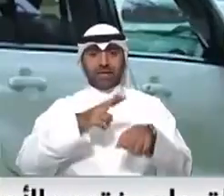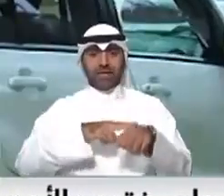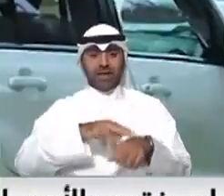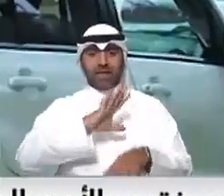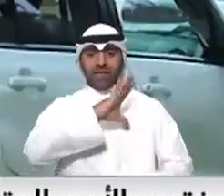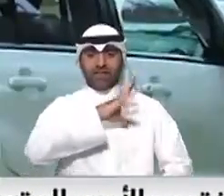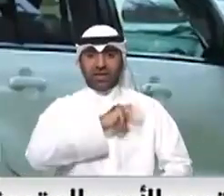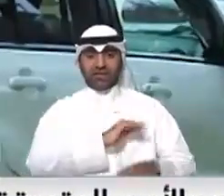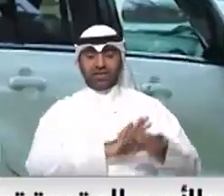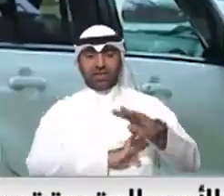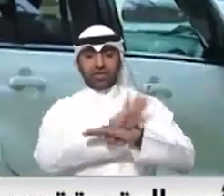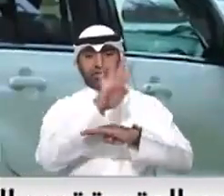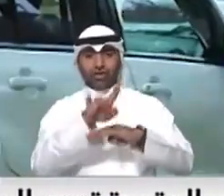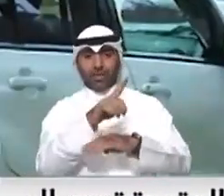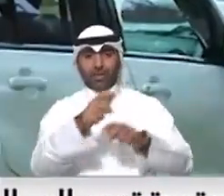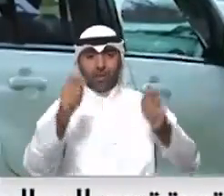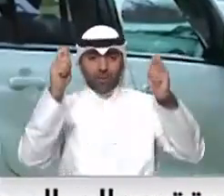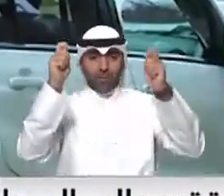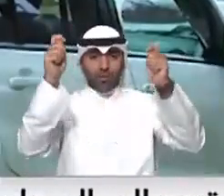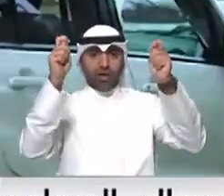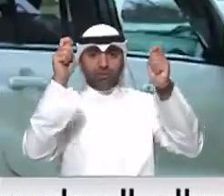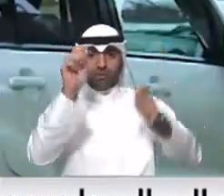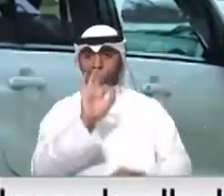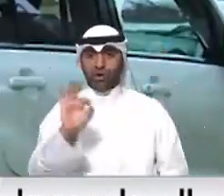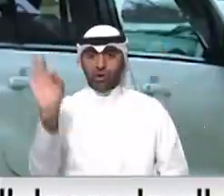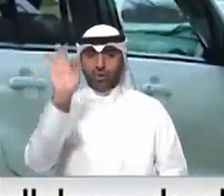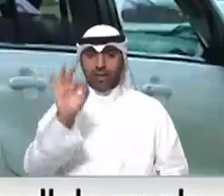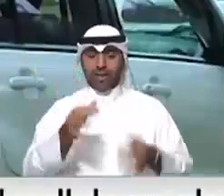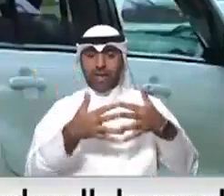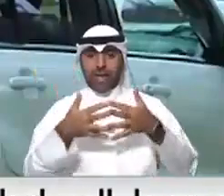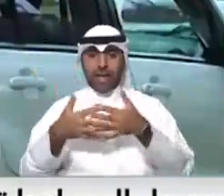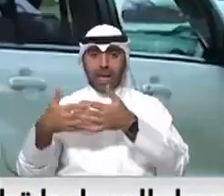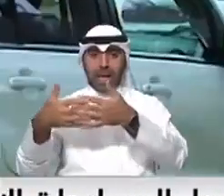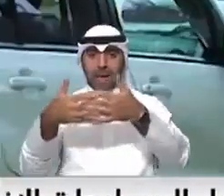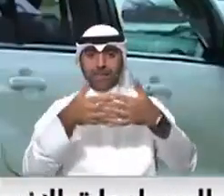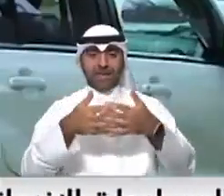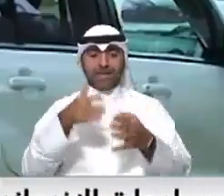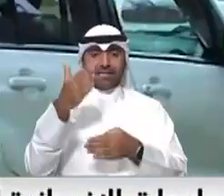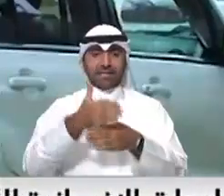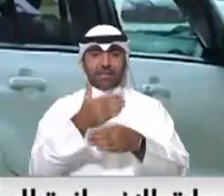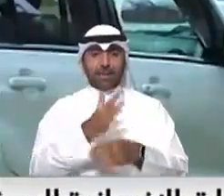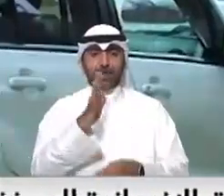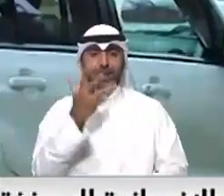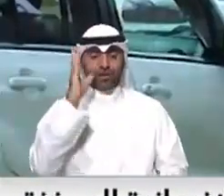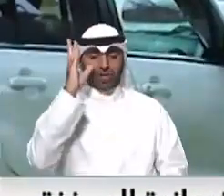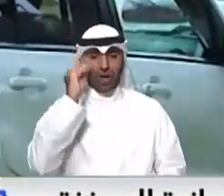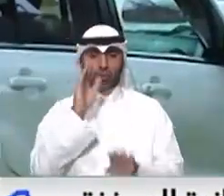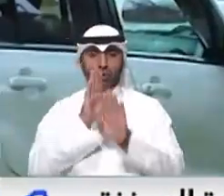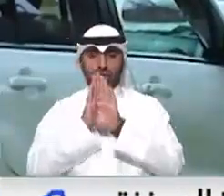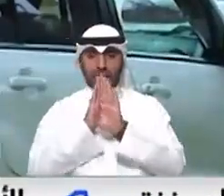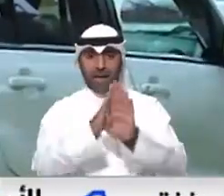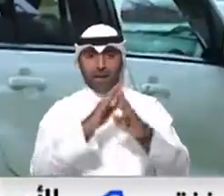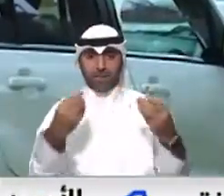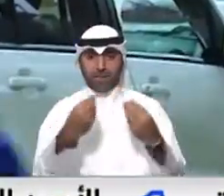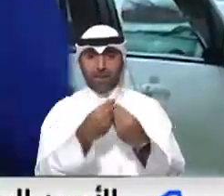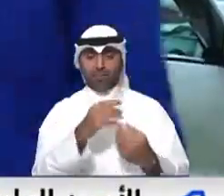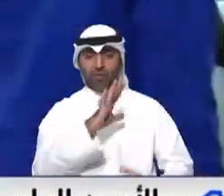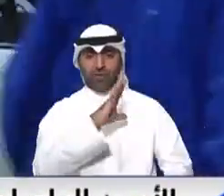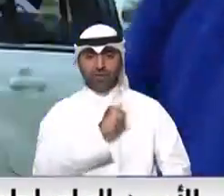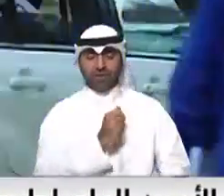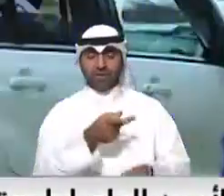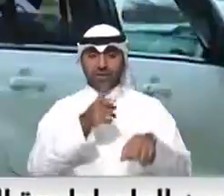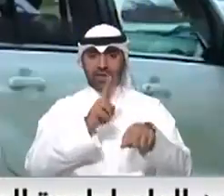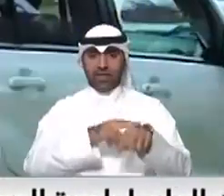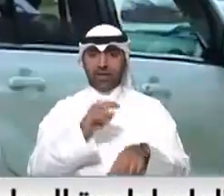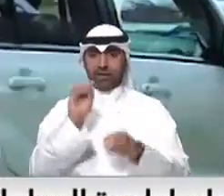والديمقراطي يريدون أن تساعد بلادهم في إبعاد الأذى عن المدنيين الفلسطينيين في غزة، ولكنه أبرز أيضا دعم الرأي العام